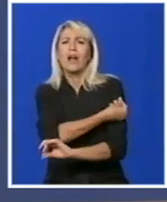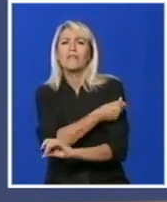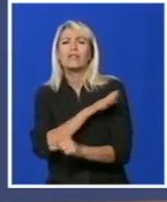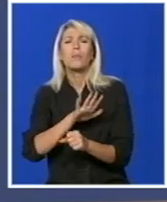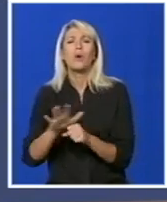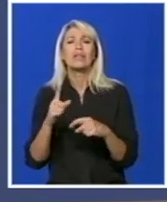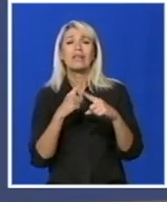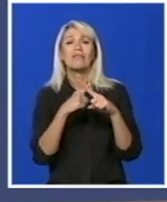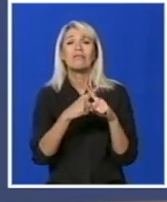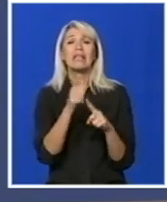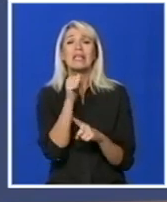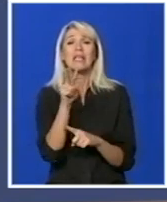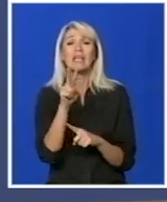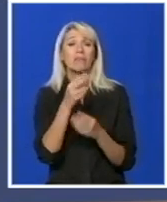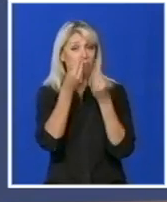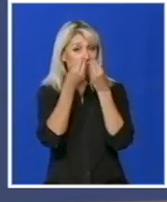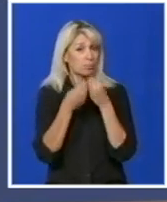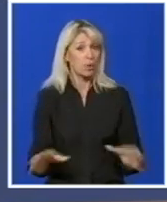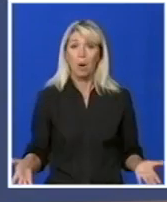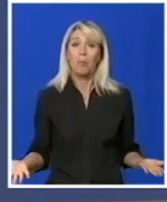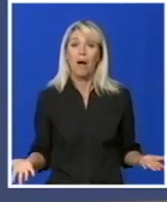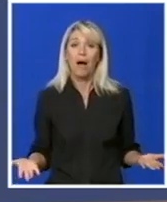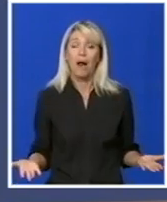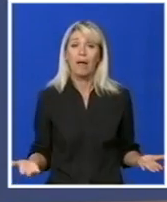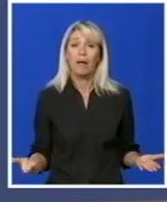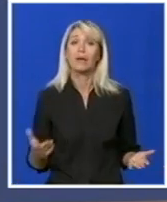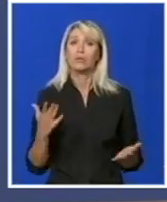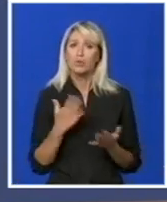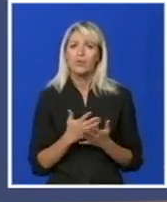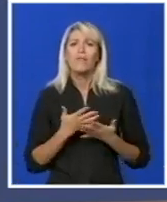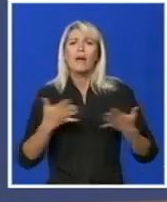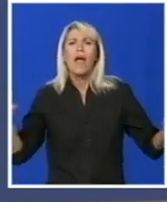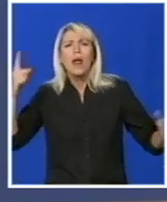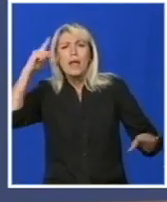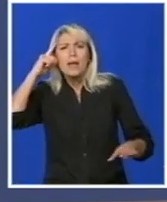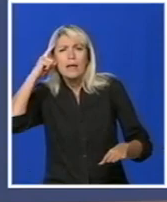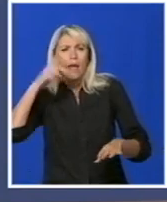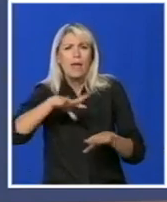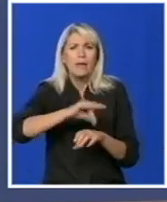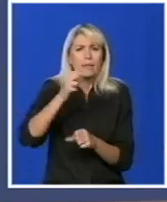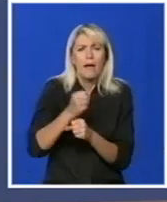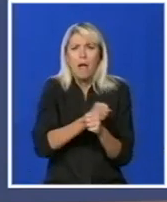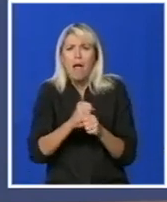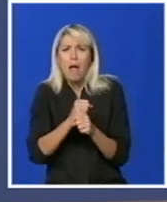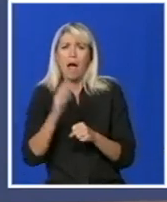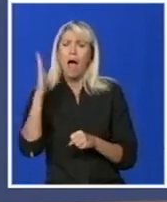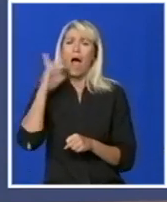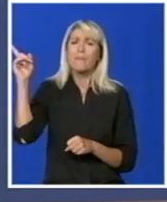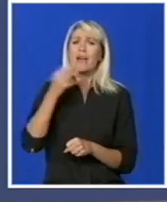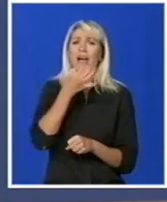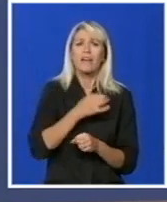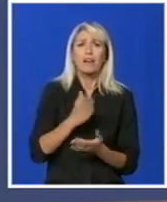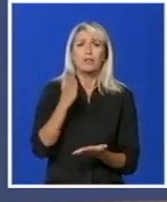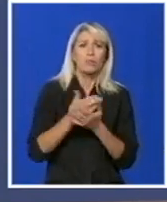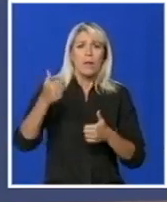infekcije ipak propali, bez obzira što su bile velike zamisli, pa su SAD i Francuska čak imali podeljeno